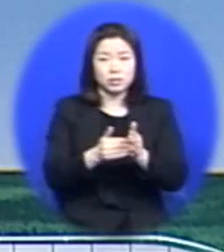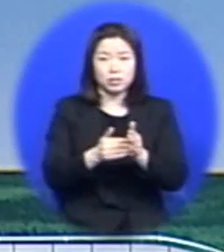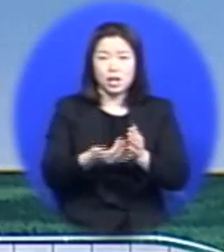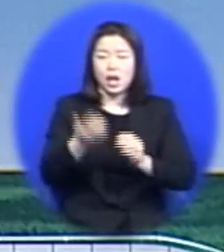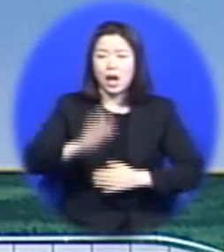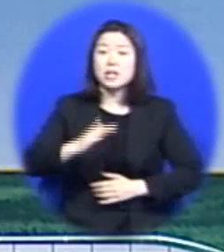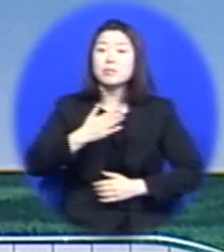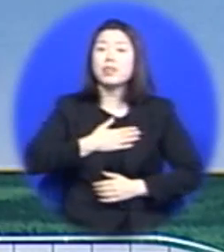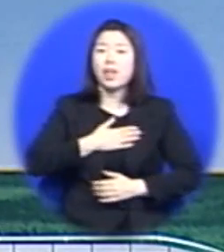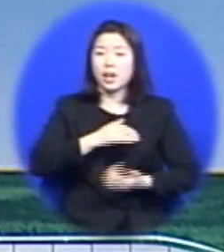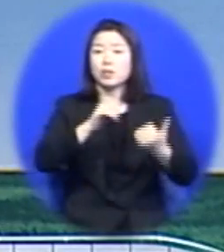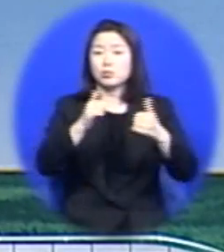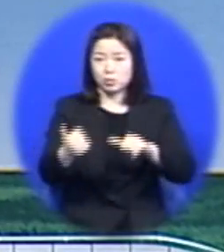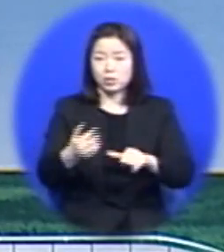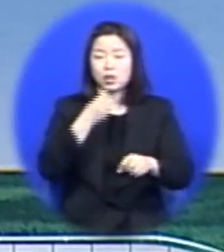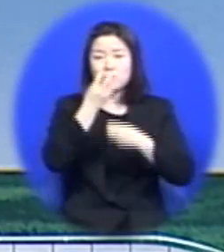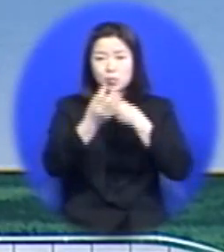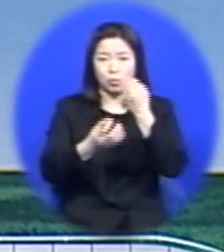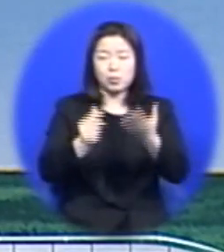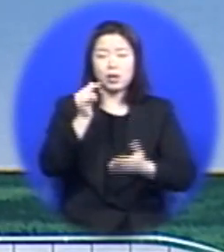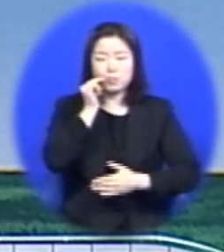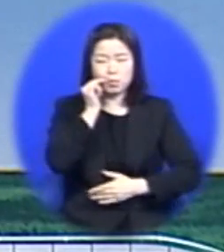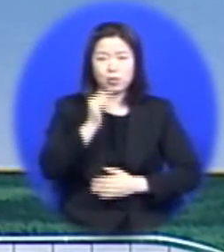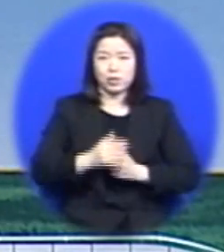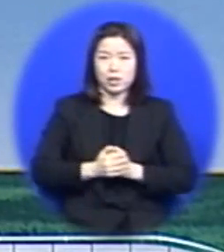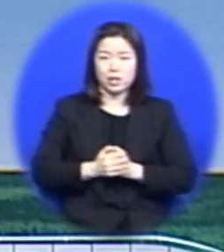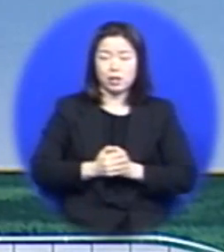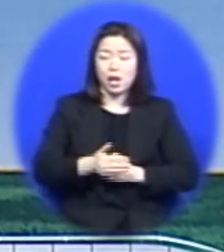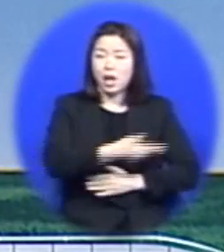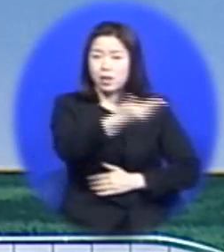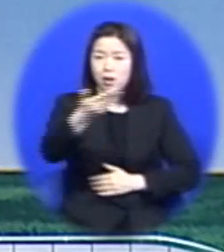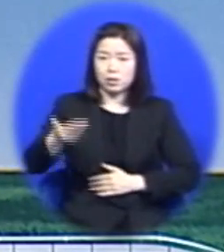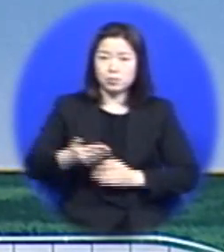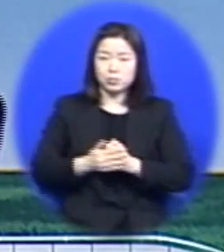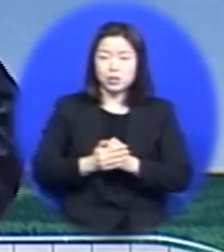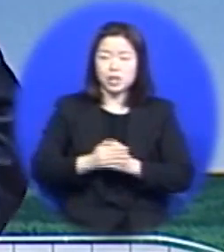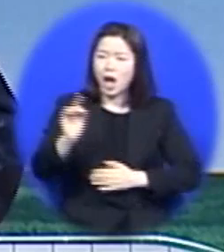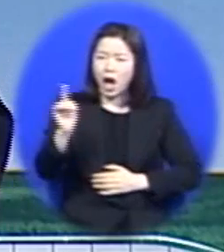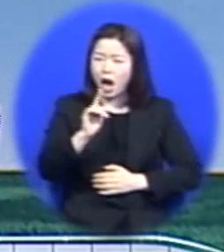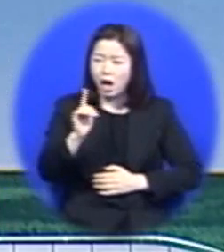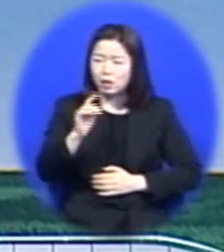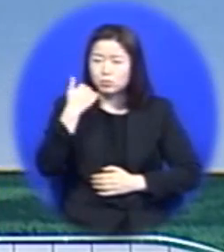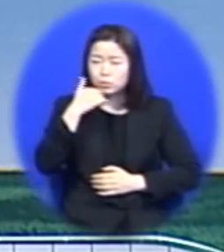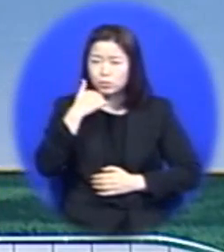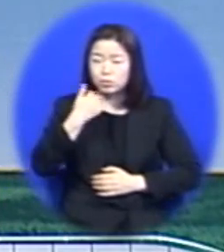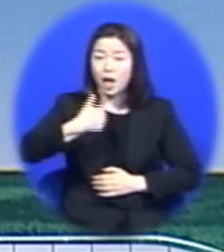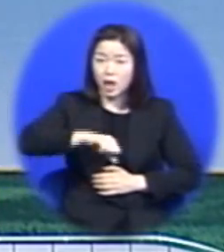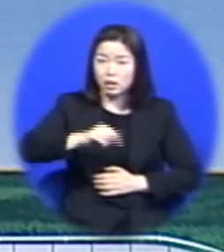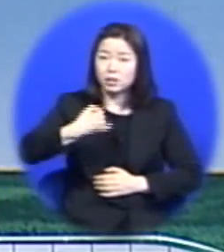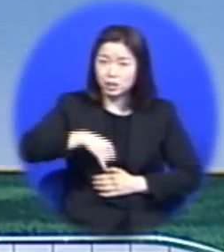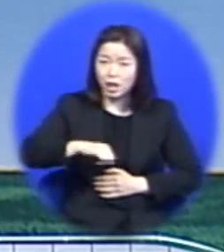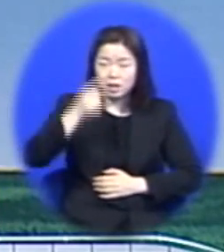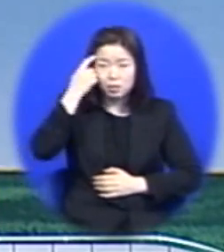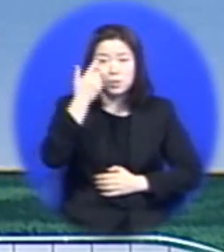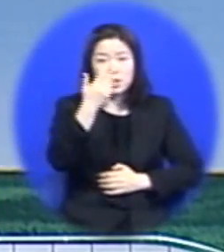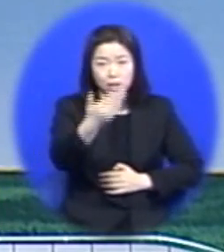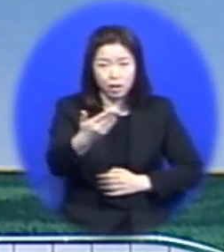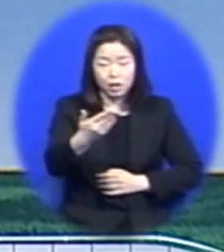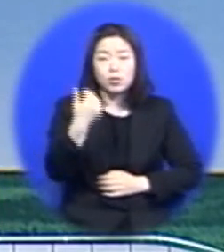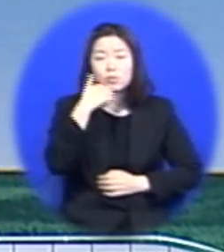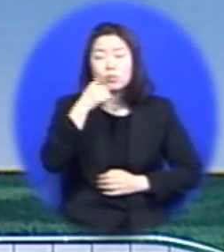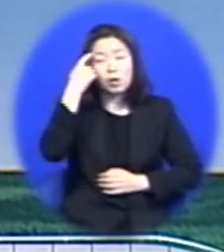내가 죽었다는 고백을 못하는 겁니다. 여러분, 여러분이 아무개의 아들이고 딸입니까? 이렇게 누가